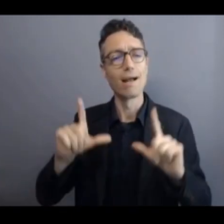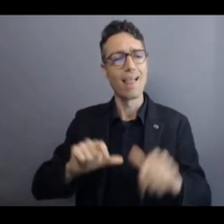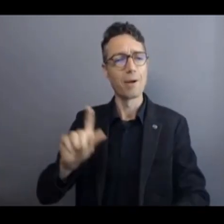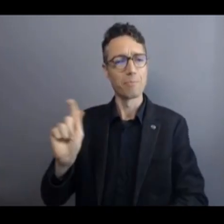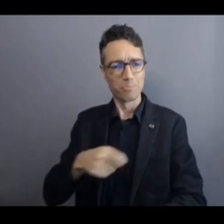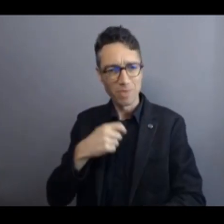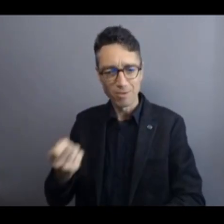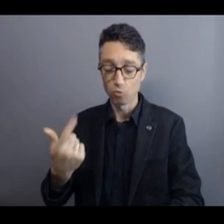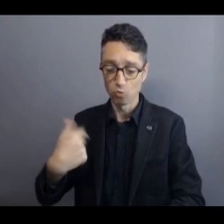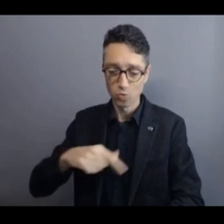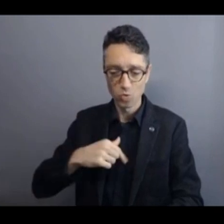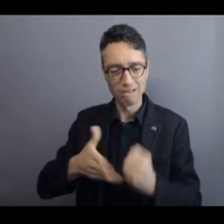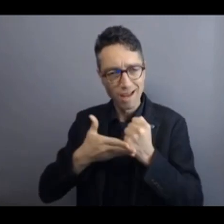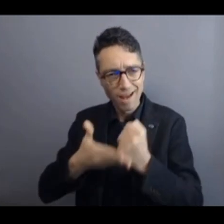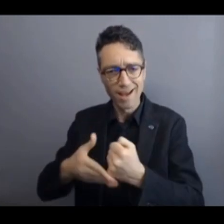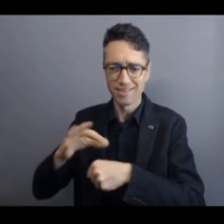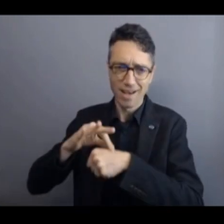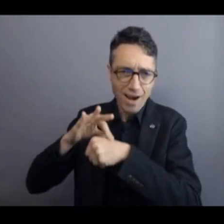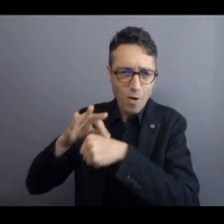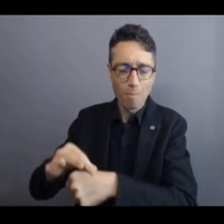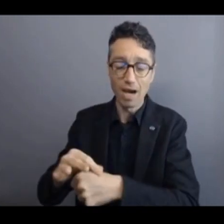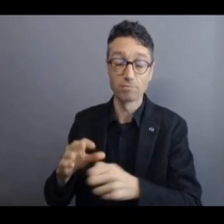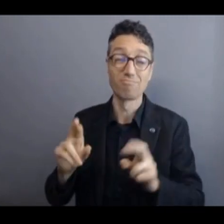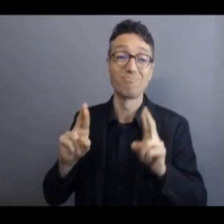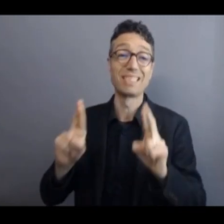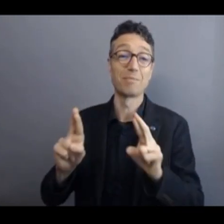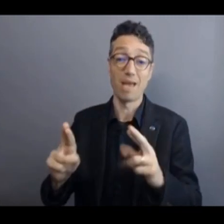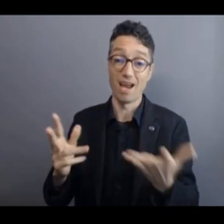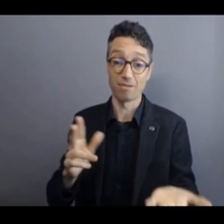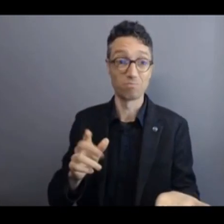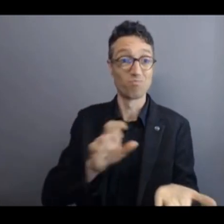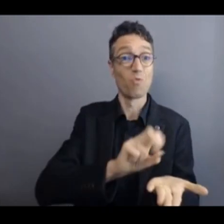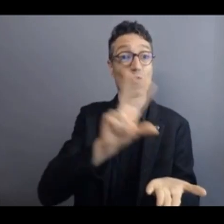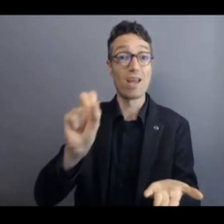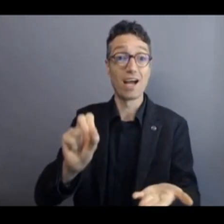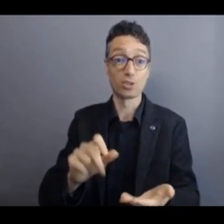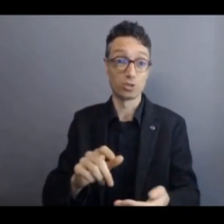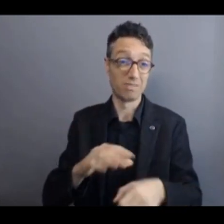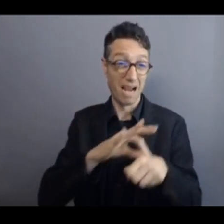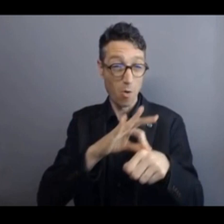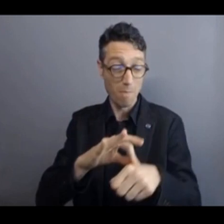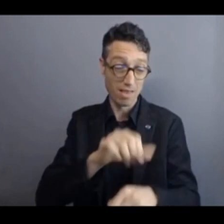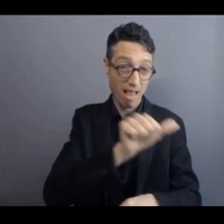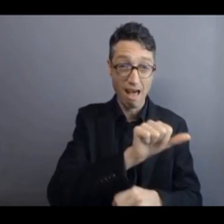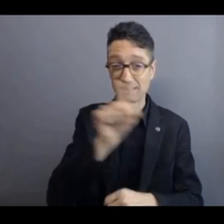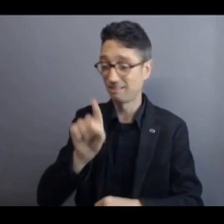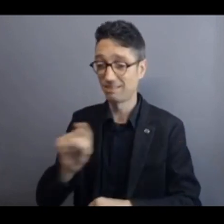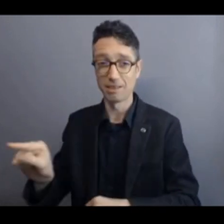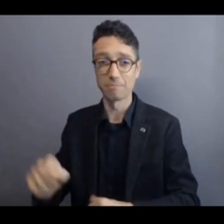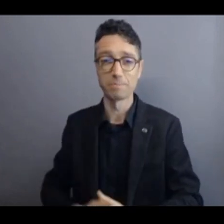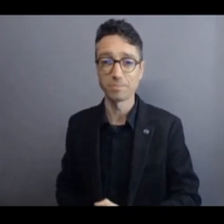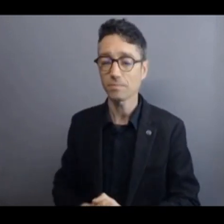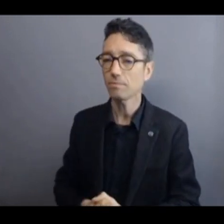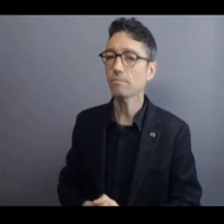jusqu'à la fin, de la préparation jusqu'au résultat final. Et sur cette importance de